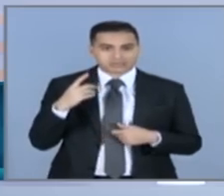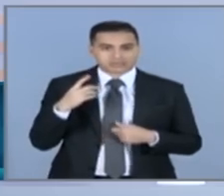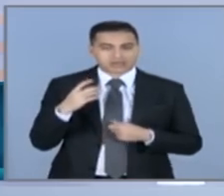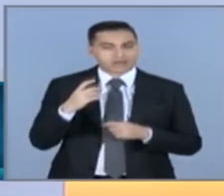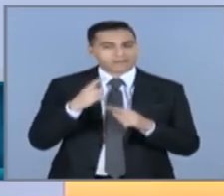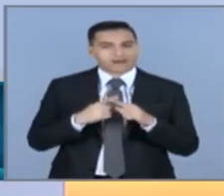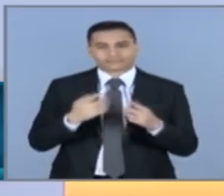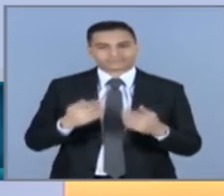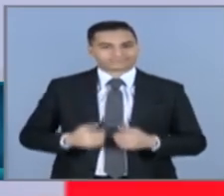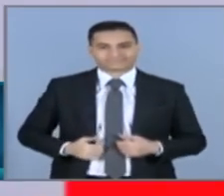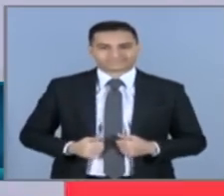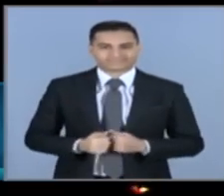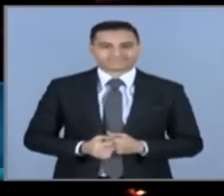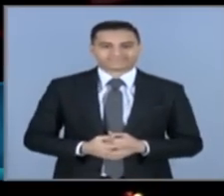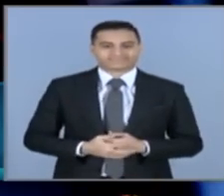إجابة خاطئة.